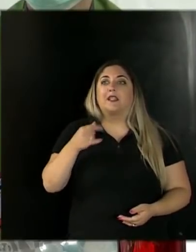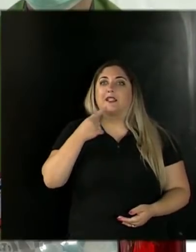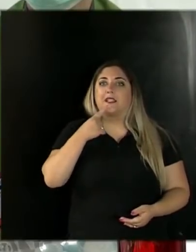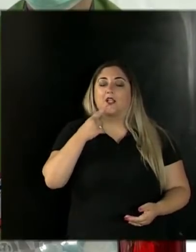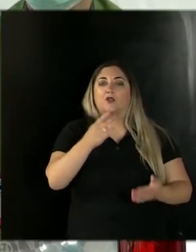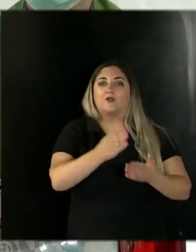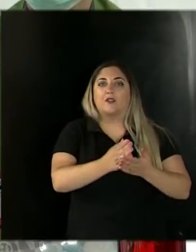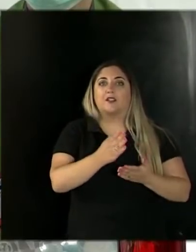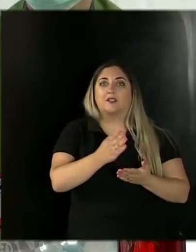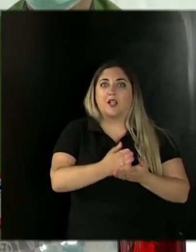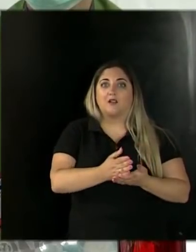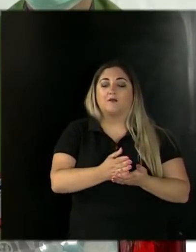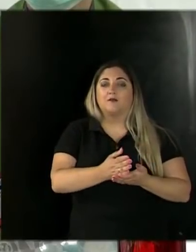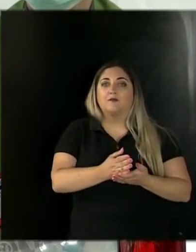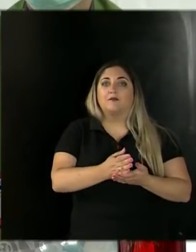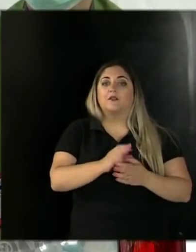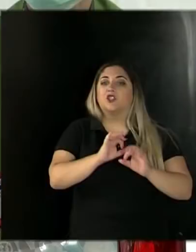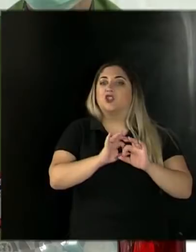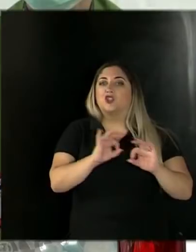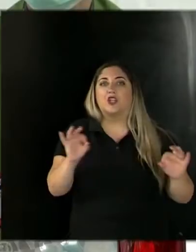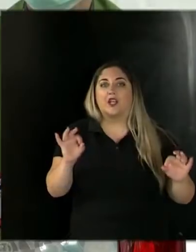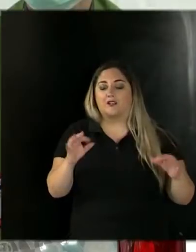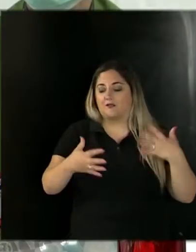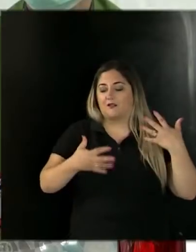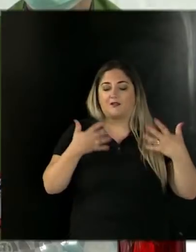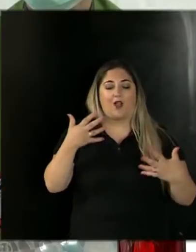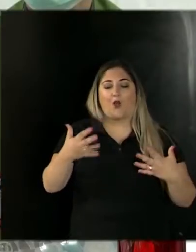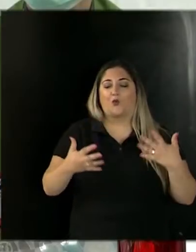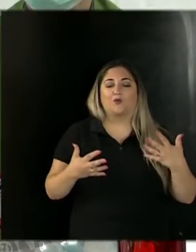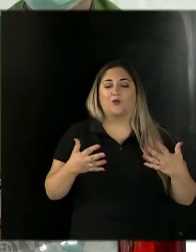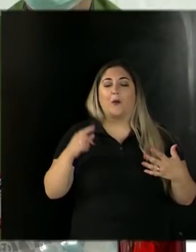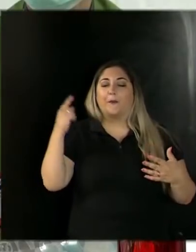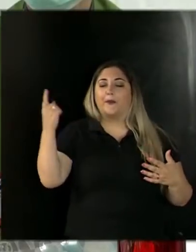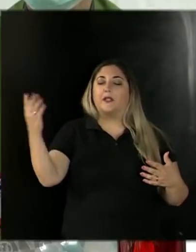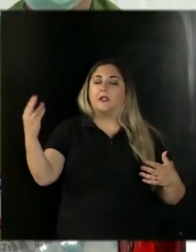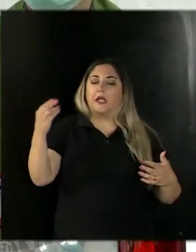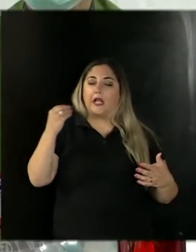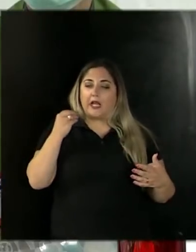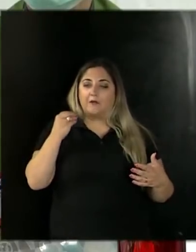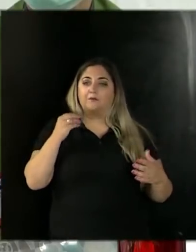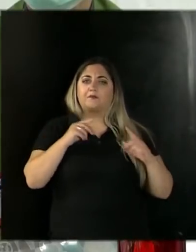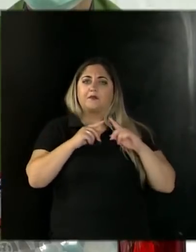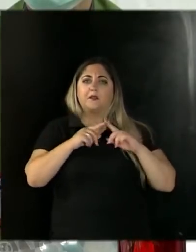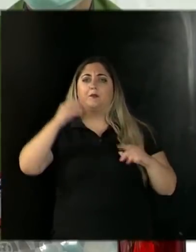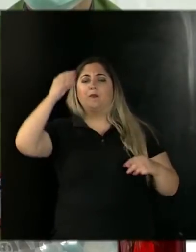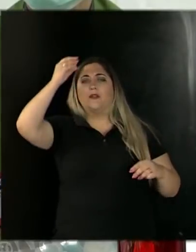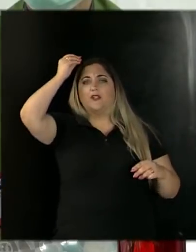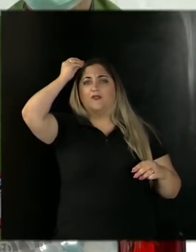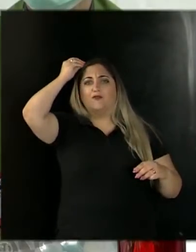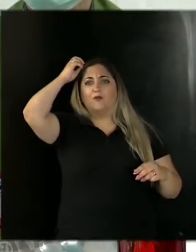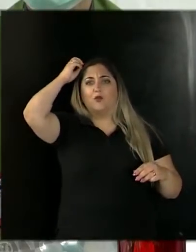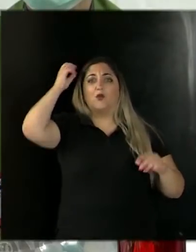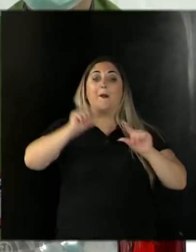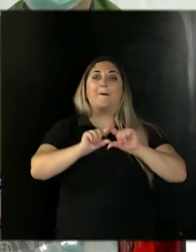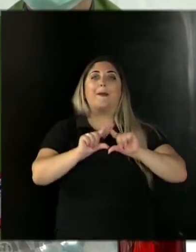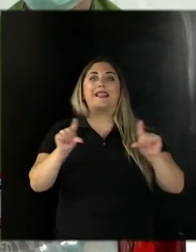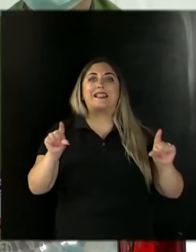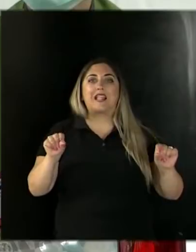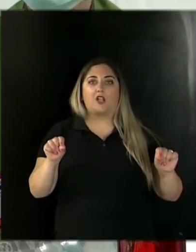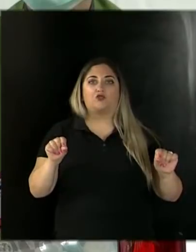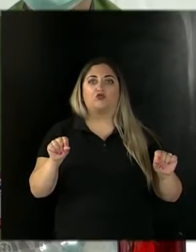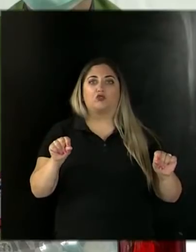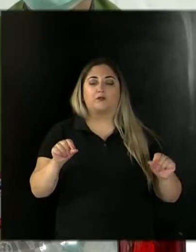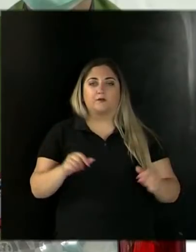sinċiri, ma nitfixklux f'min li kellimna, imma nippruvaw nisimgħu x'qiegħed